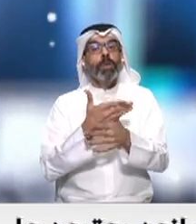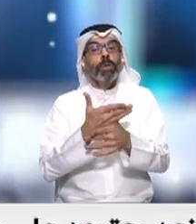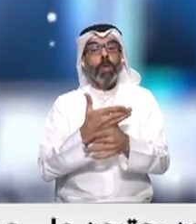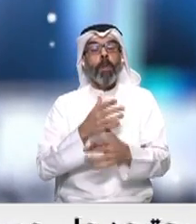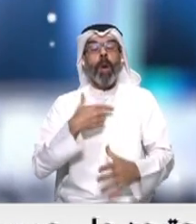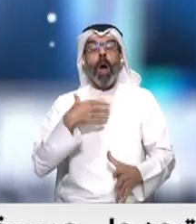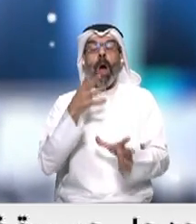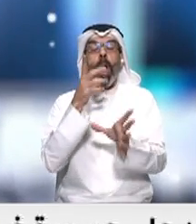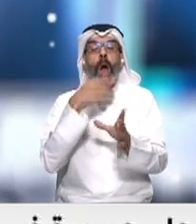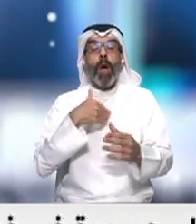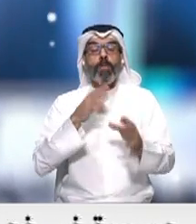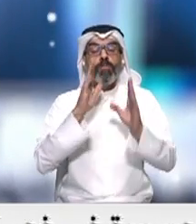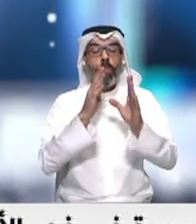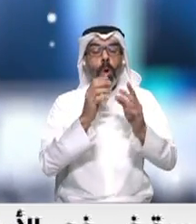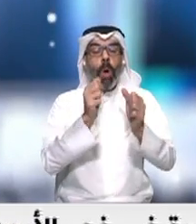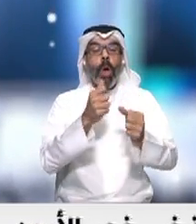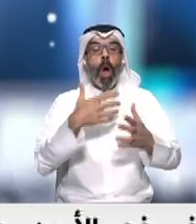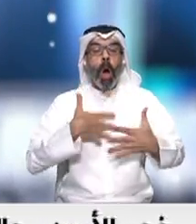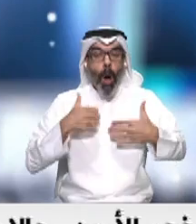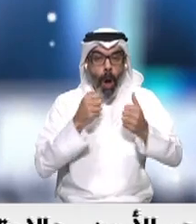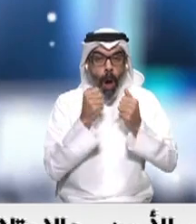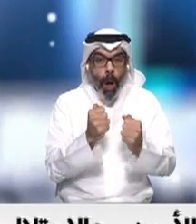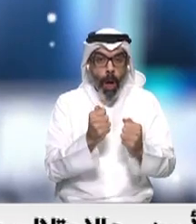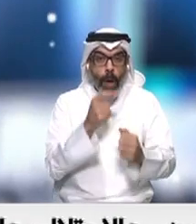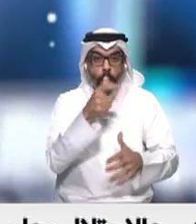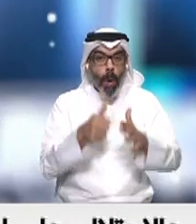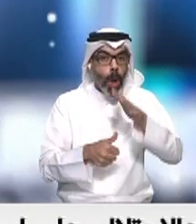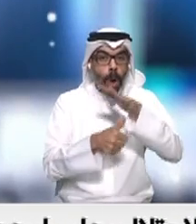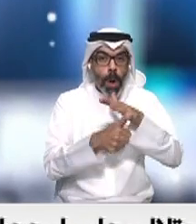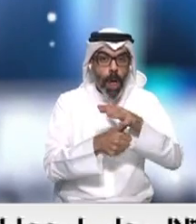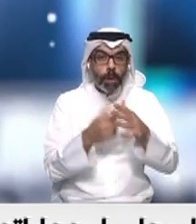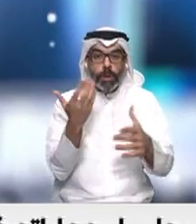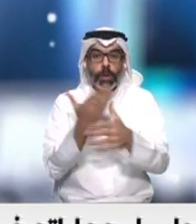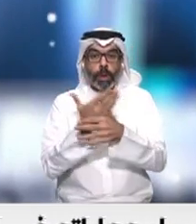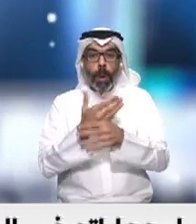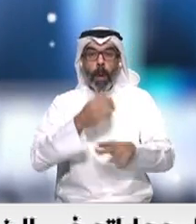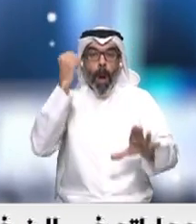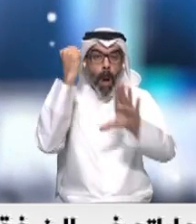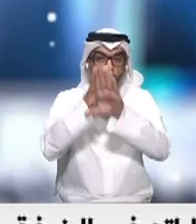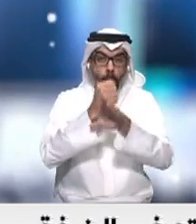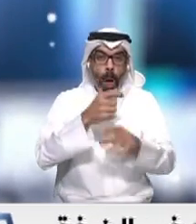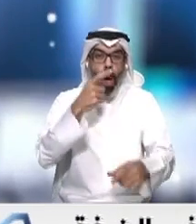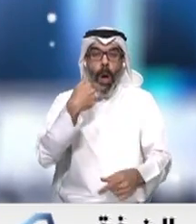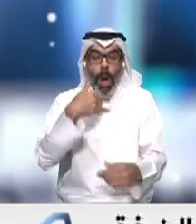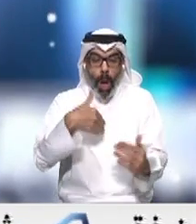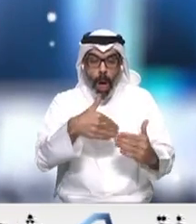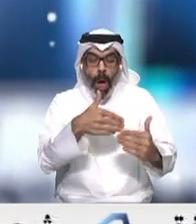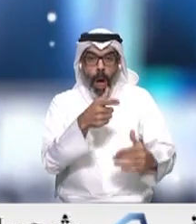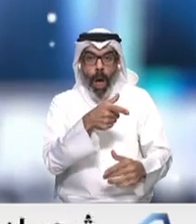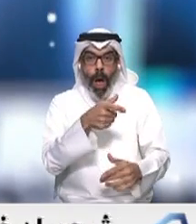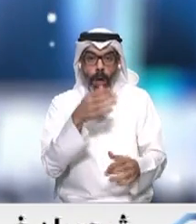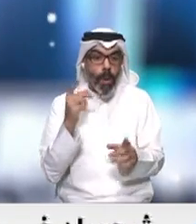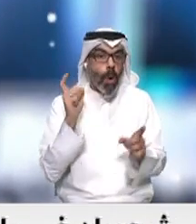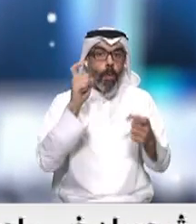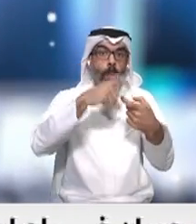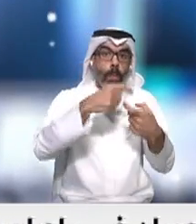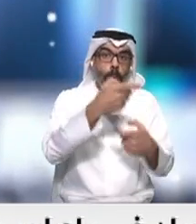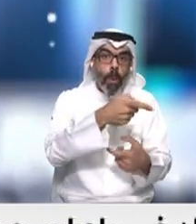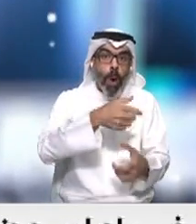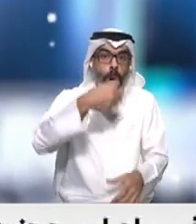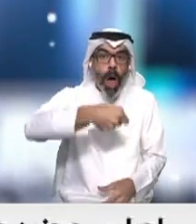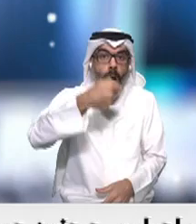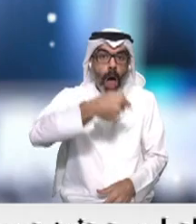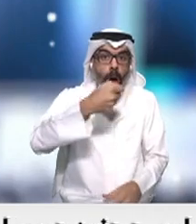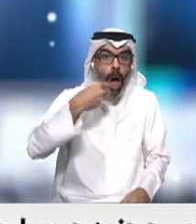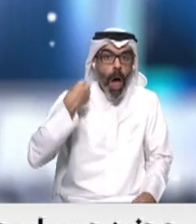عن خالص التهنئه لسلامه فخامته اثر تعرضه للاعتداء الاثم اثناء المشاركه في مراسم